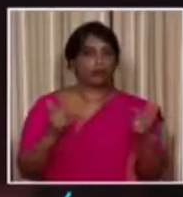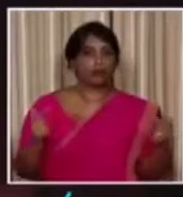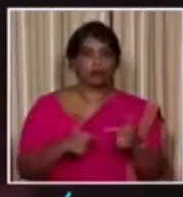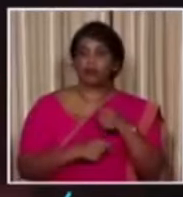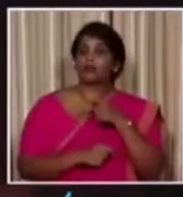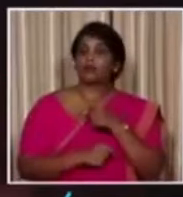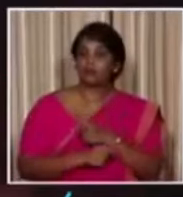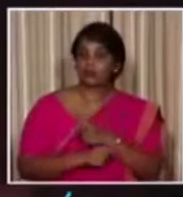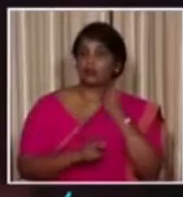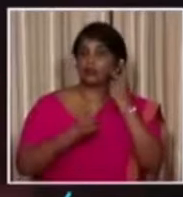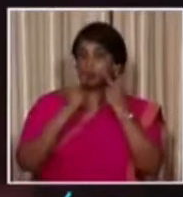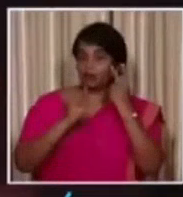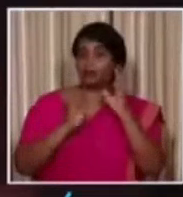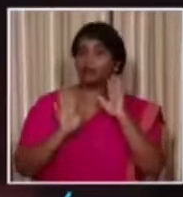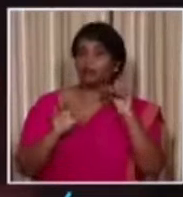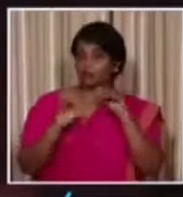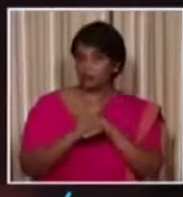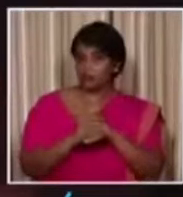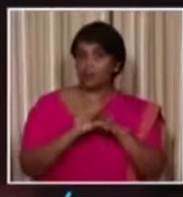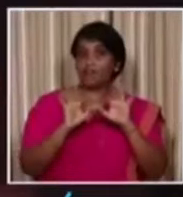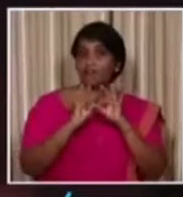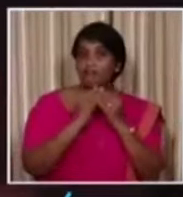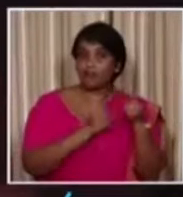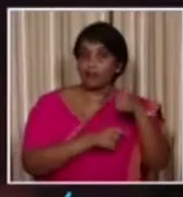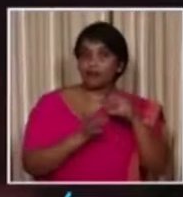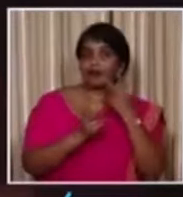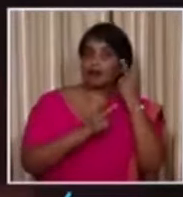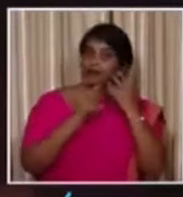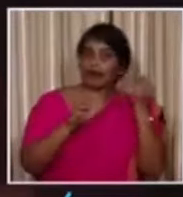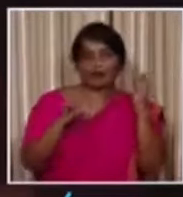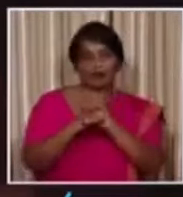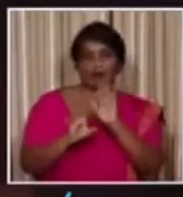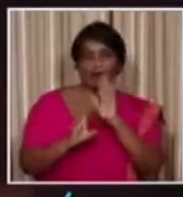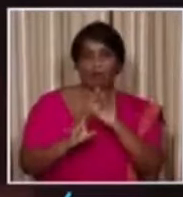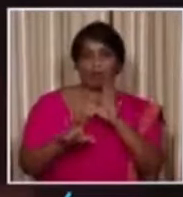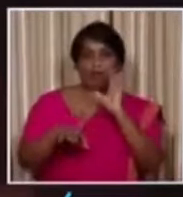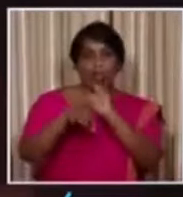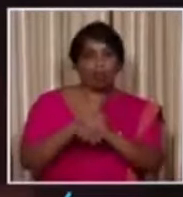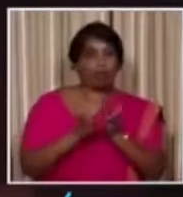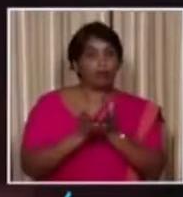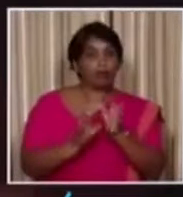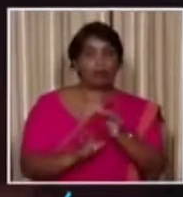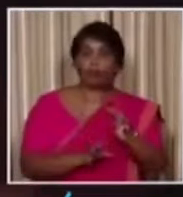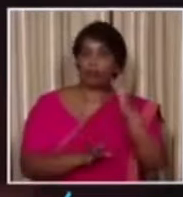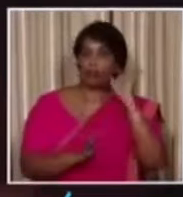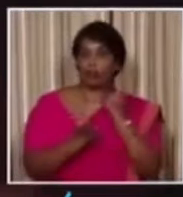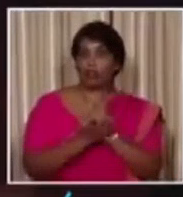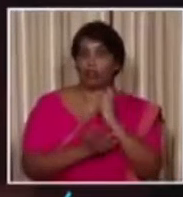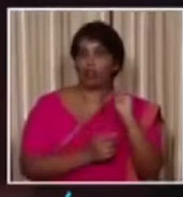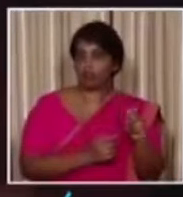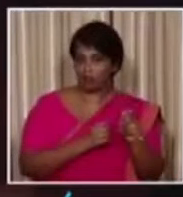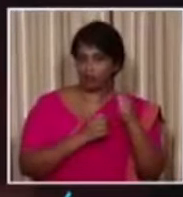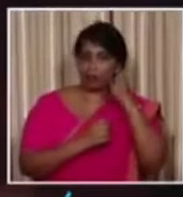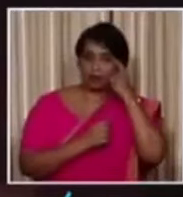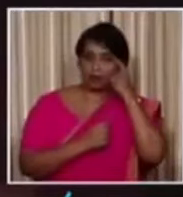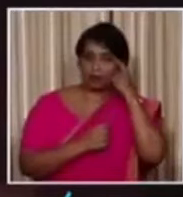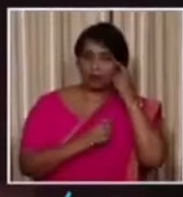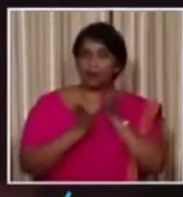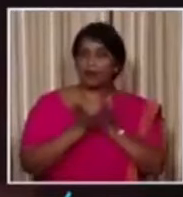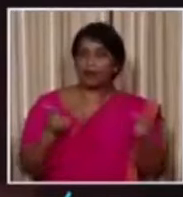ඒ නිරීක්ෂණය කරන්නට එන පවුලේ සමාජිකින්ට තහනම් කියලා. ඒක තමයි අවබෝධ උත්තරේ.